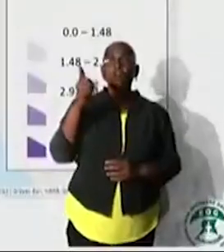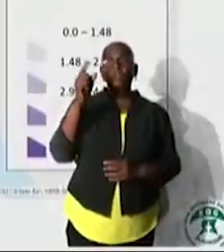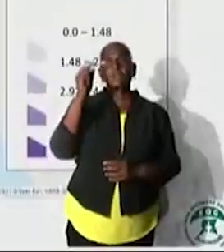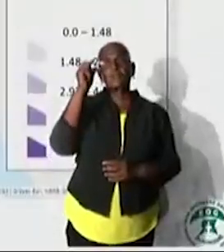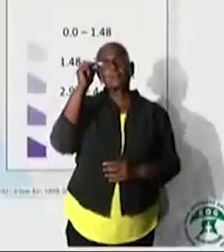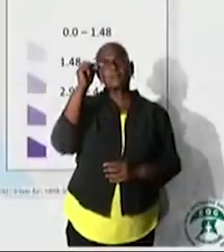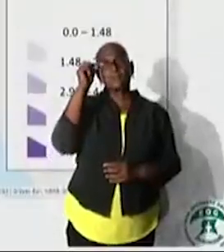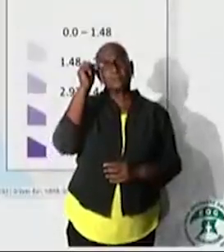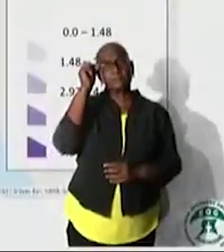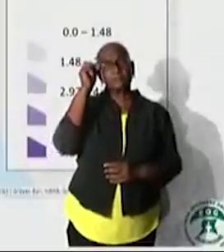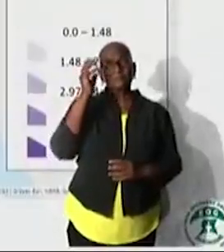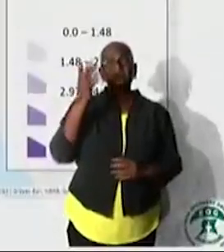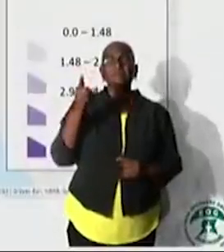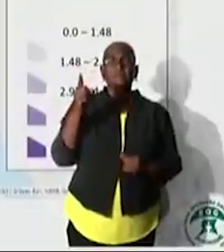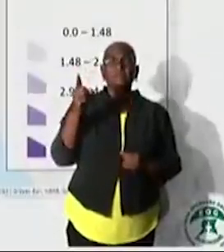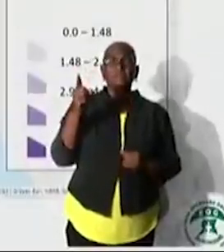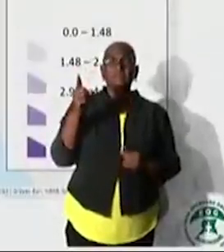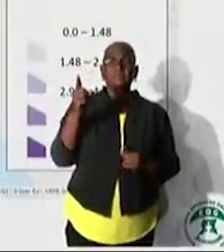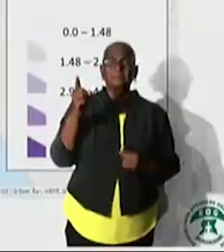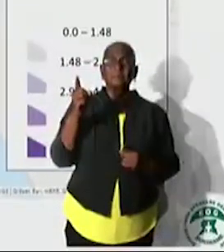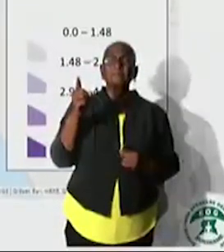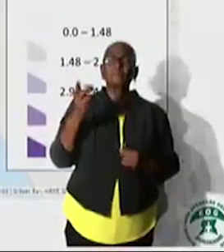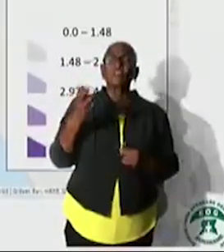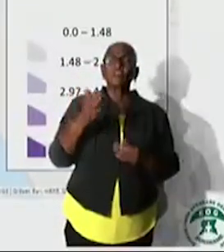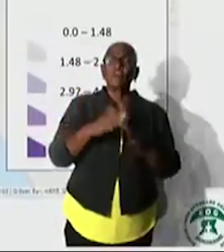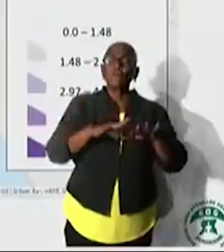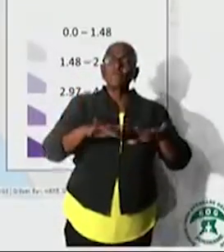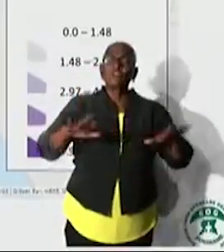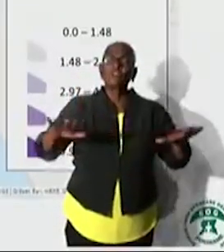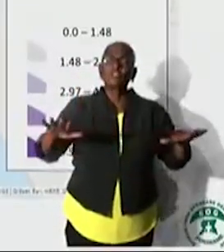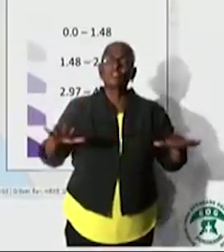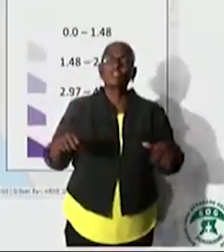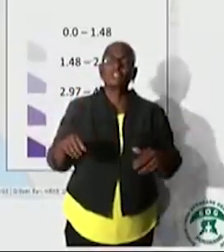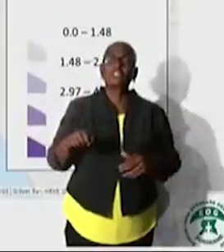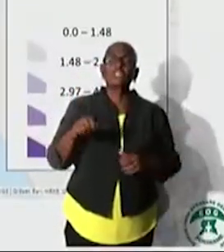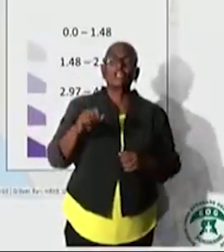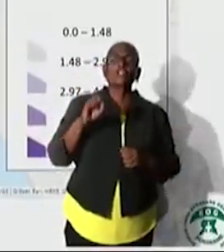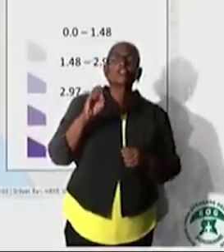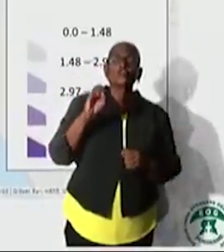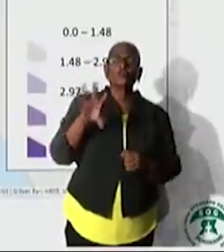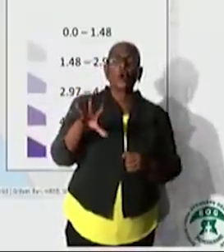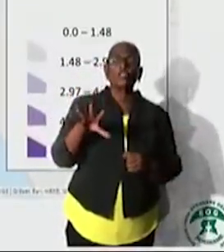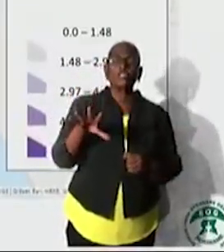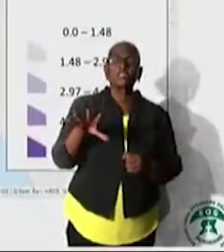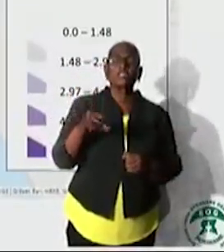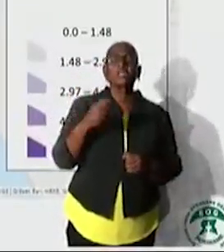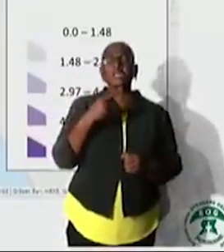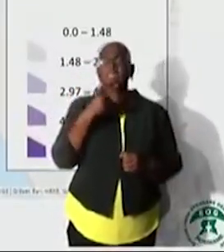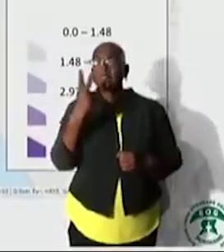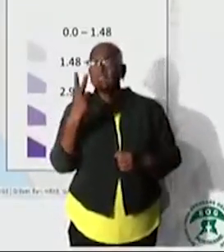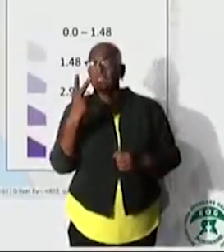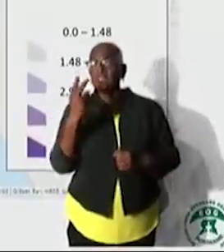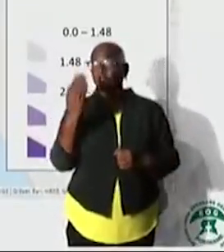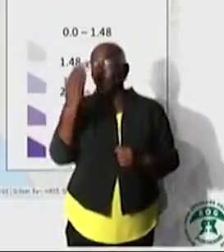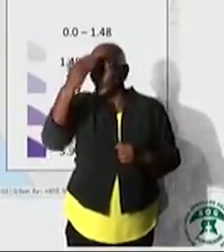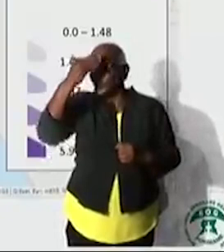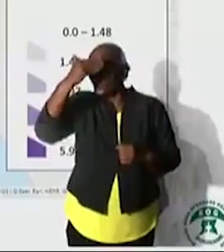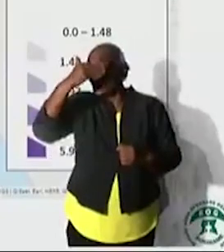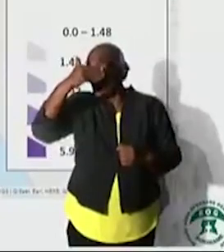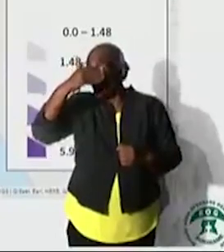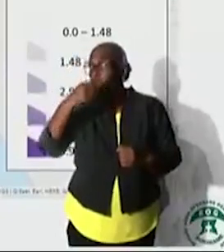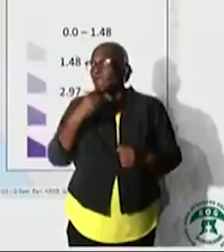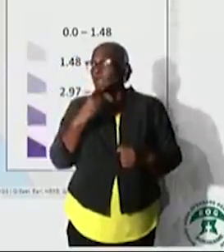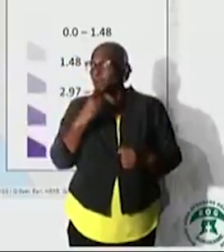Volgende slide zijn die spotmaps. Het verschil met de vorige spotmaps zijn dat wat je hier ziet wat donker is, donker geeft aan dat